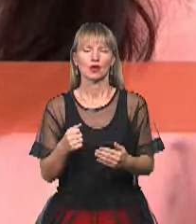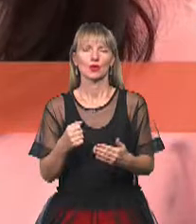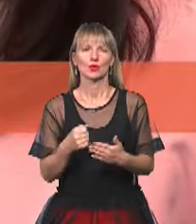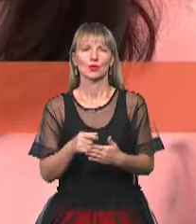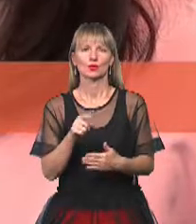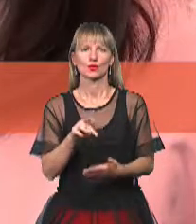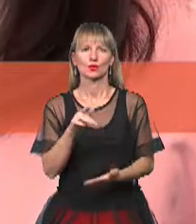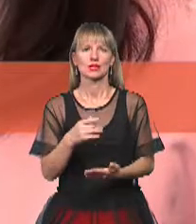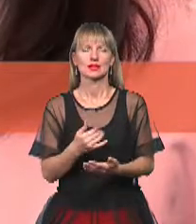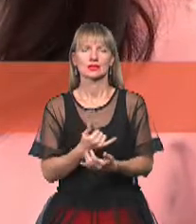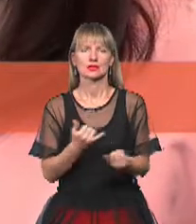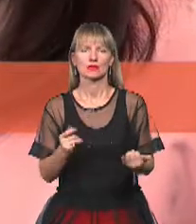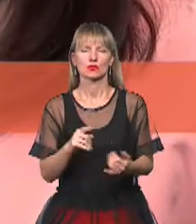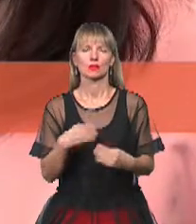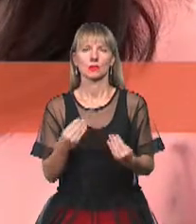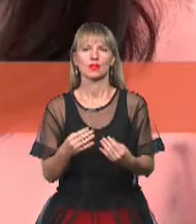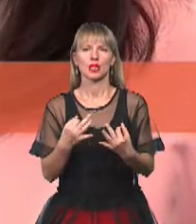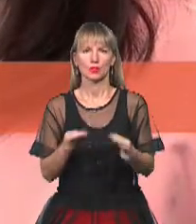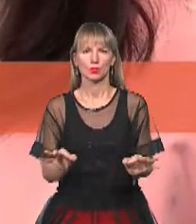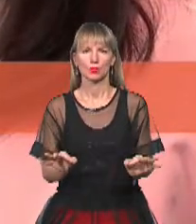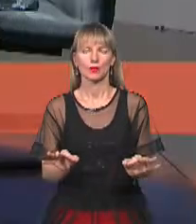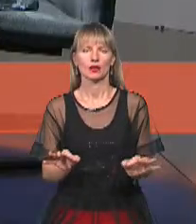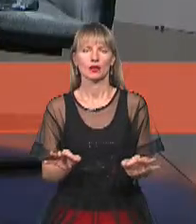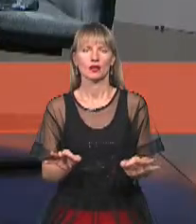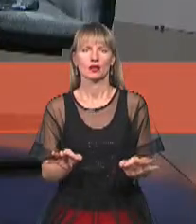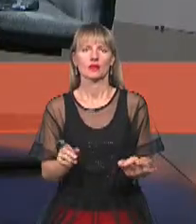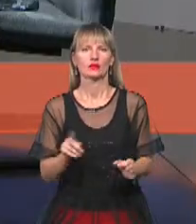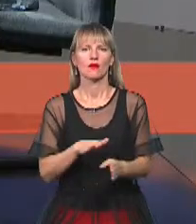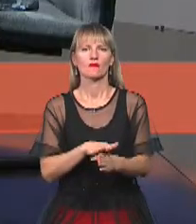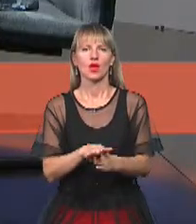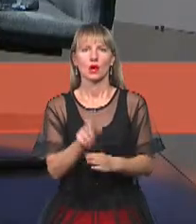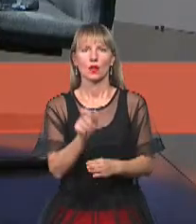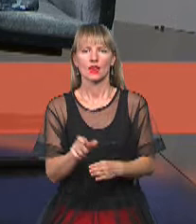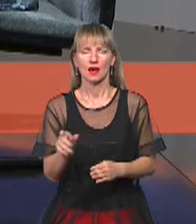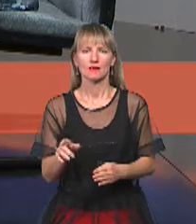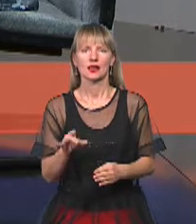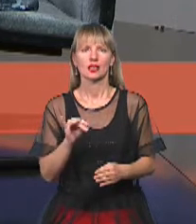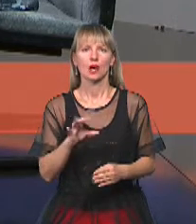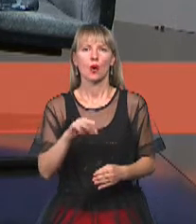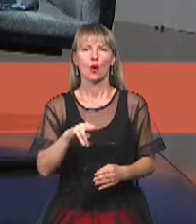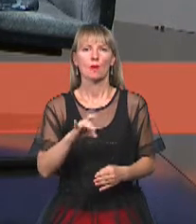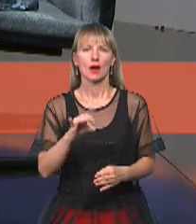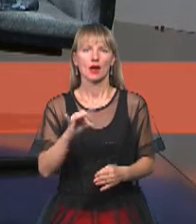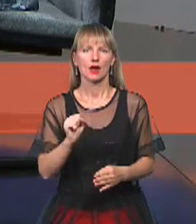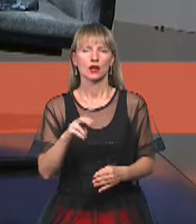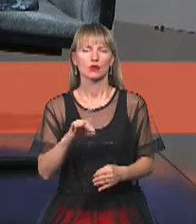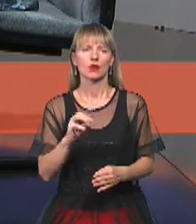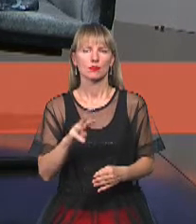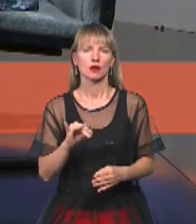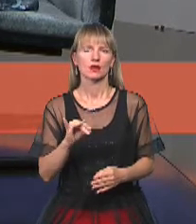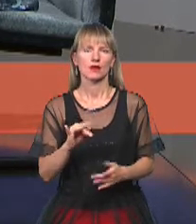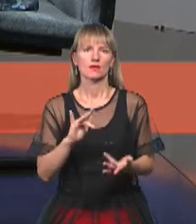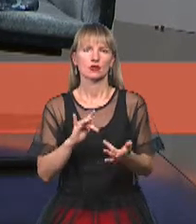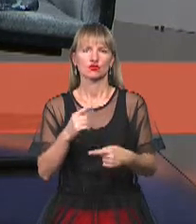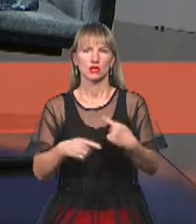сервісу, що ми впровадили, який доступен, крім того, що виконавцям та операторам, він доступен в онлайні усім